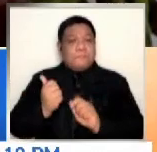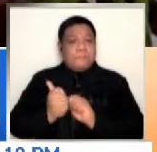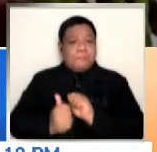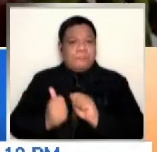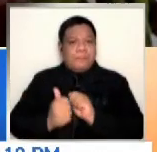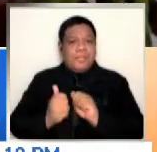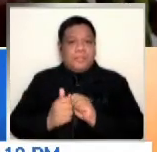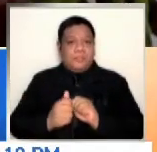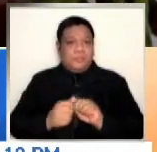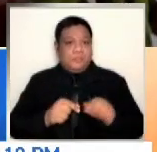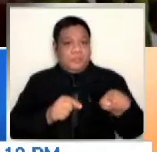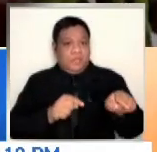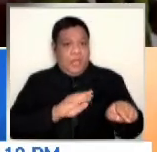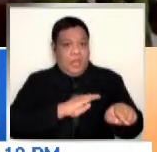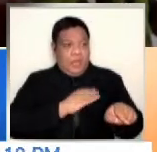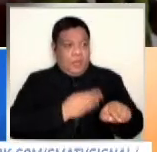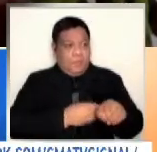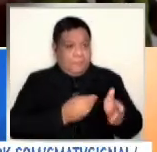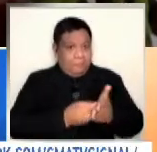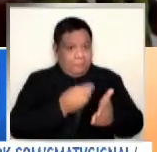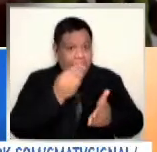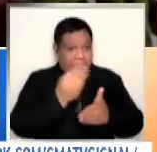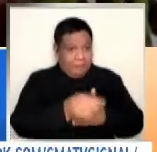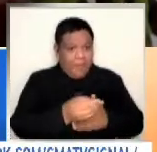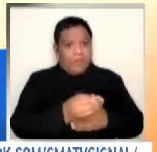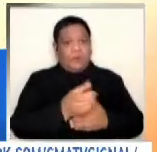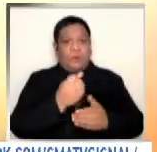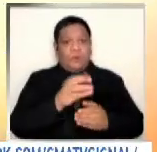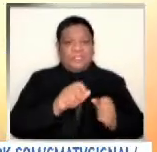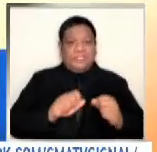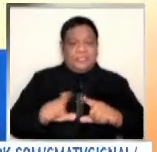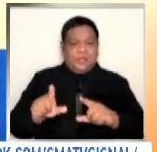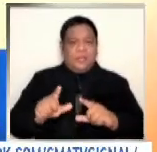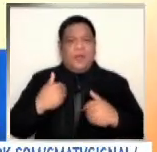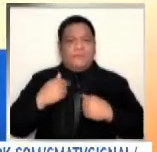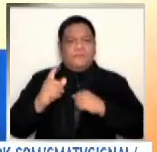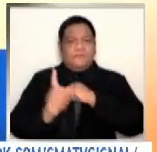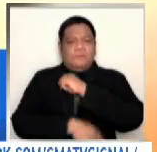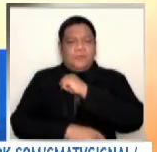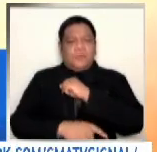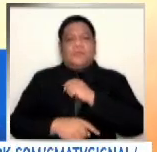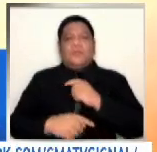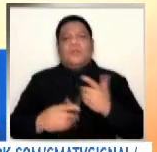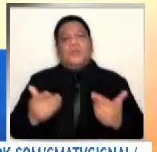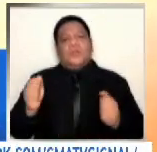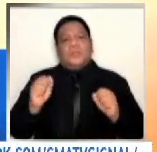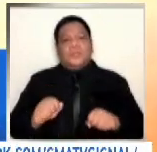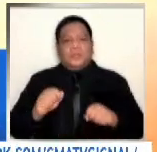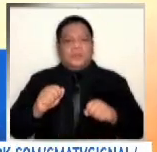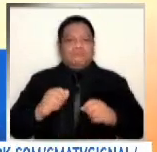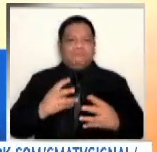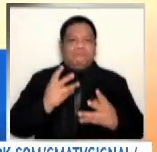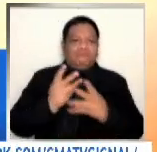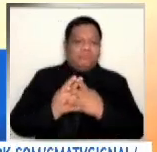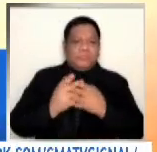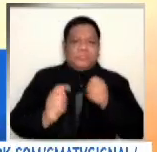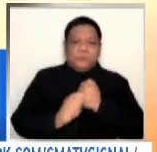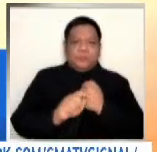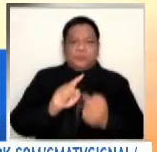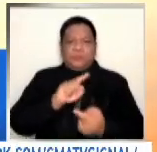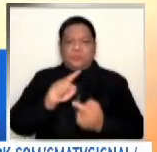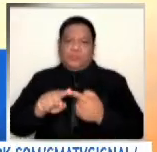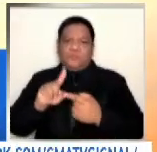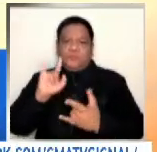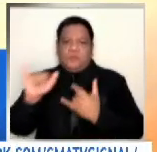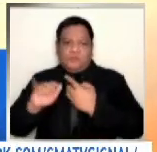ang penalty ay reclusion temporal hanggang reclusion perpetua. At kung ang biktima ay less than 12 years old, lalo